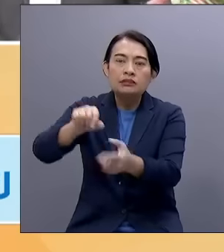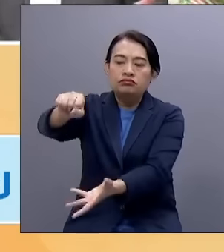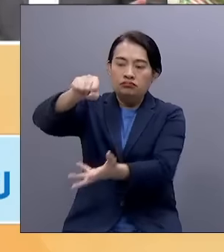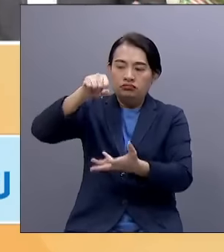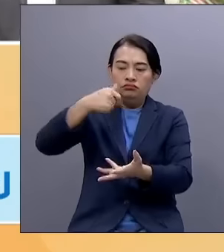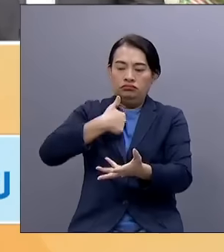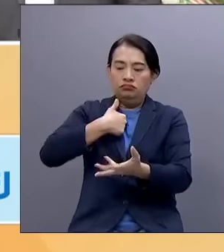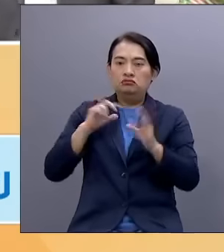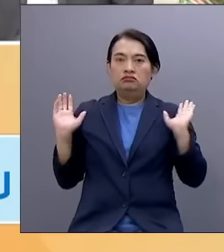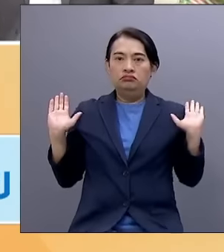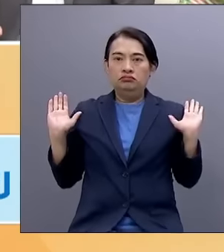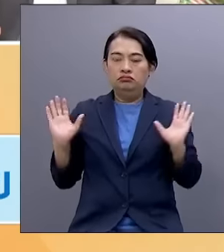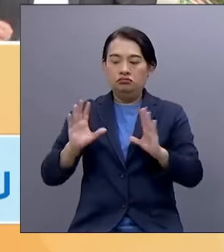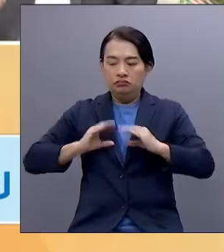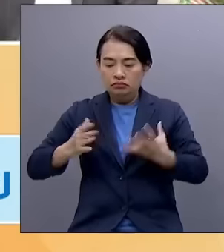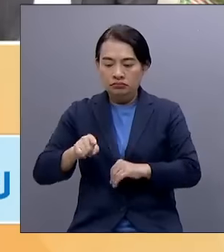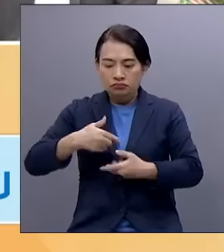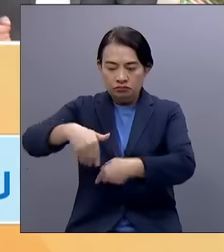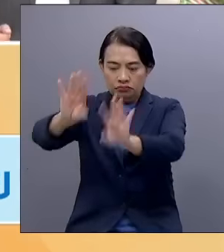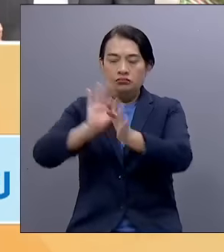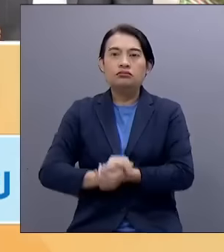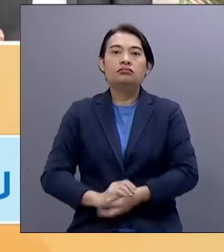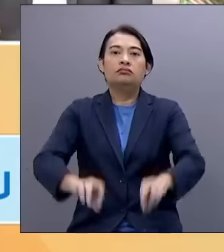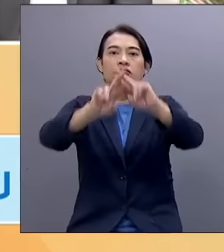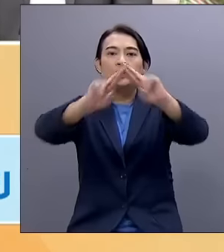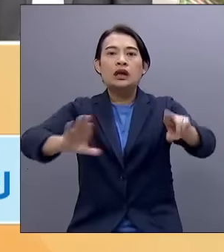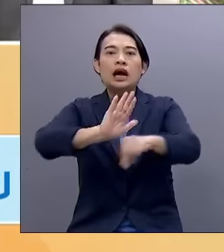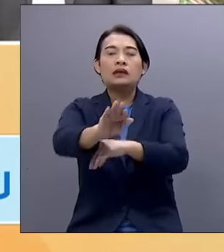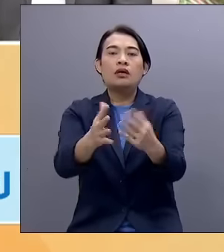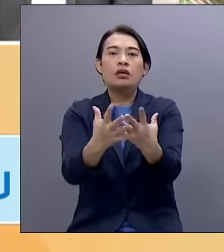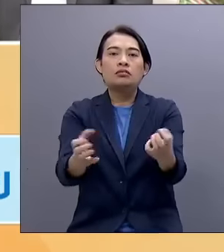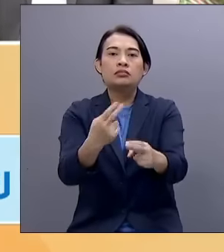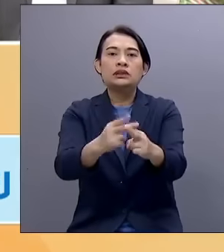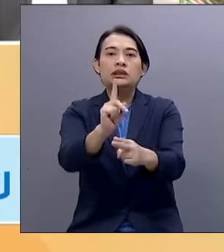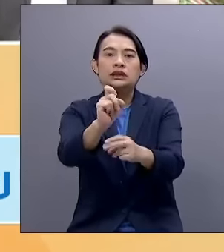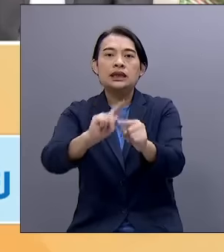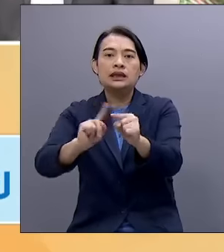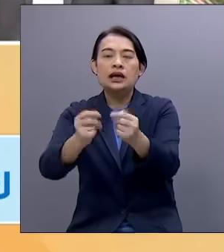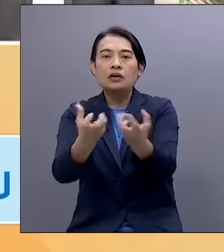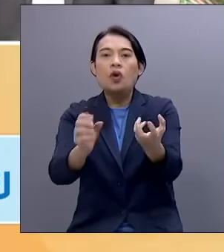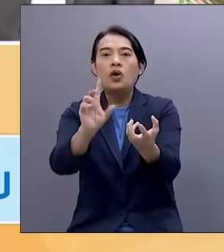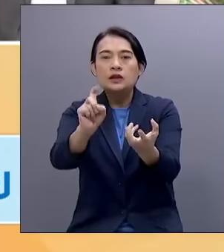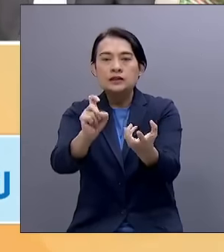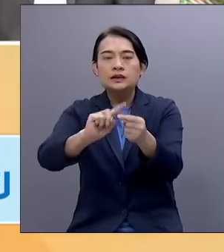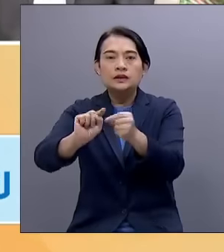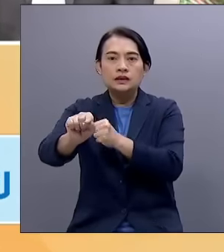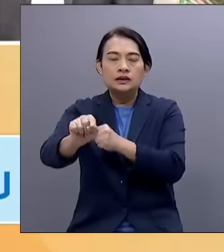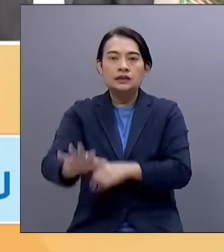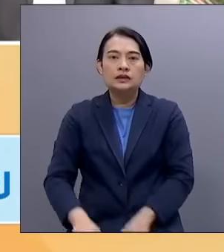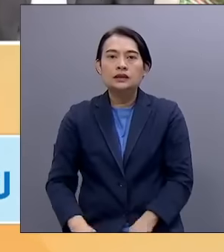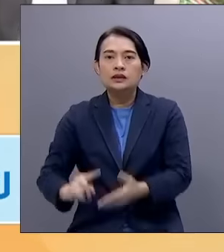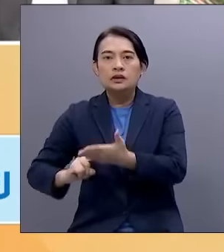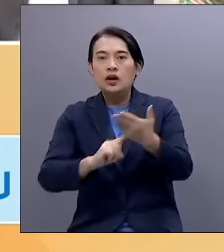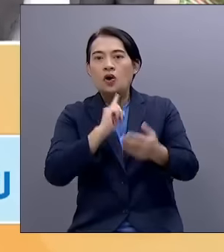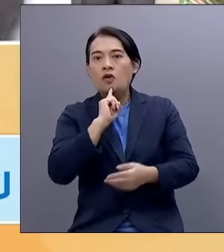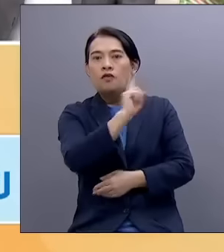ปุ๊บเฮ้ยฉันไม่รับรับอือย่างเงี้ยถ้าคุณทำให้ร้านเนี่ยเค้าเกิดความเสียหายเกิดอะไรต่างๆเหล่าเนี้ยนะครับนอกจากเขาที่จะฟ้องอาญาเนี่ยเขาเรียก